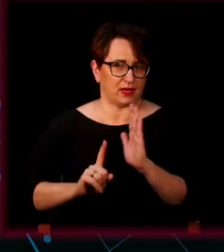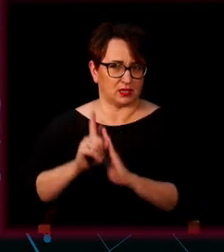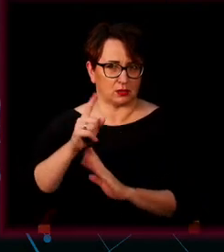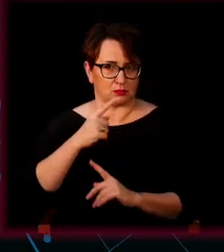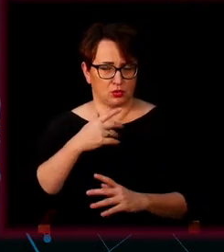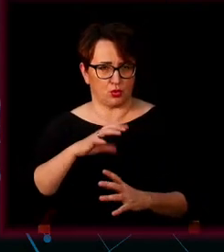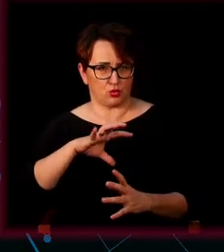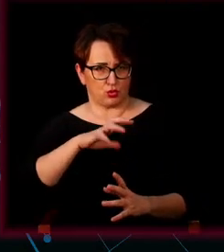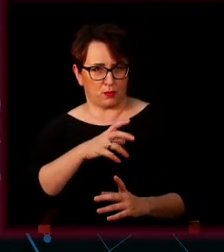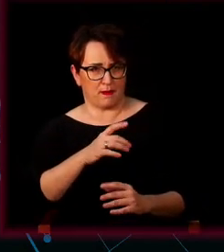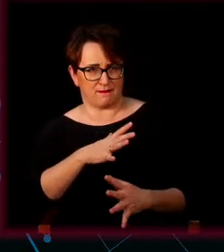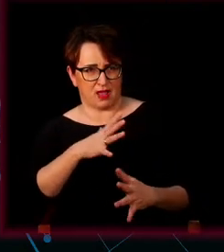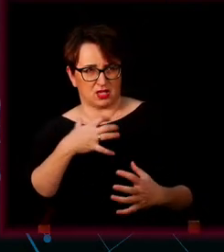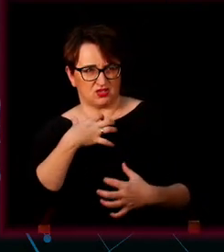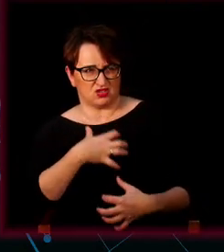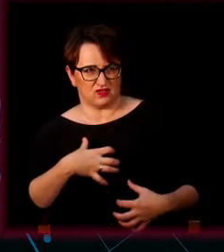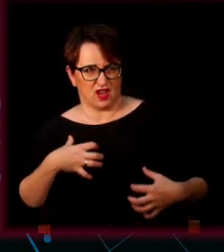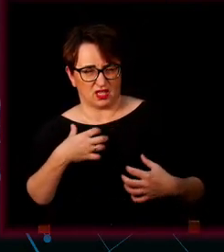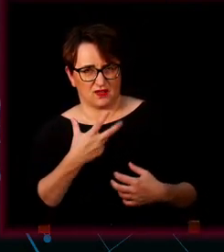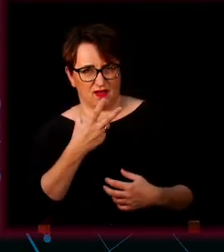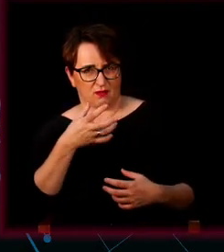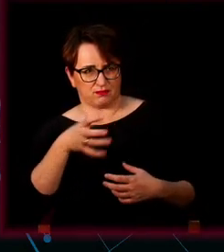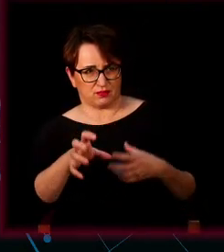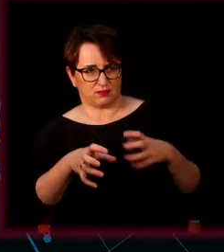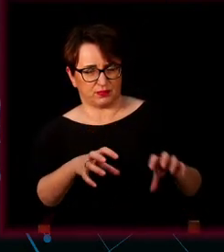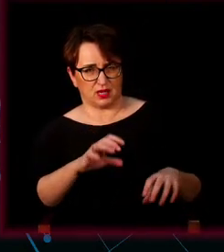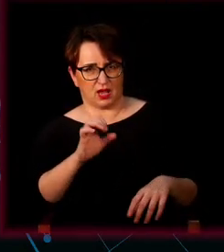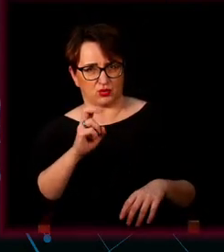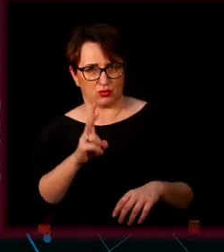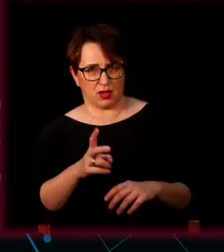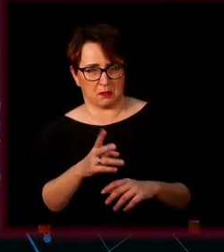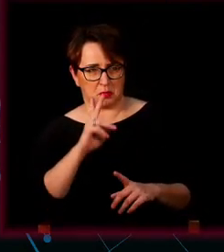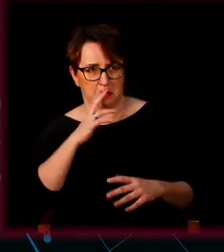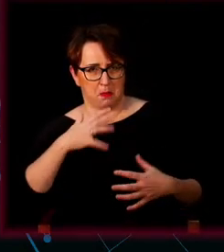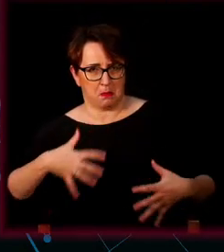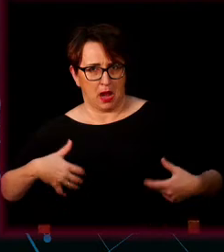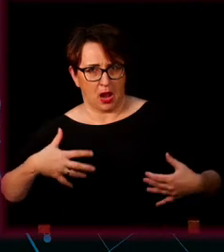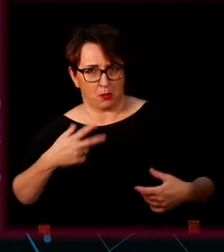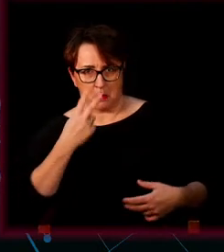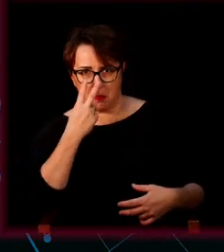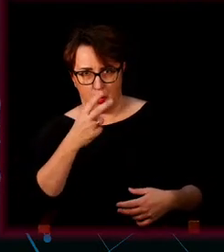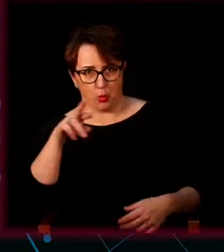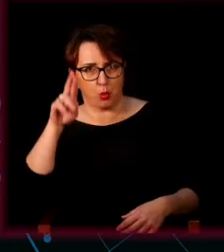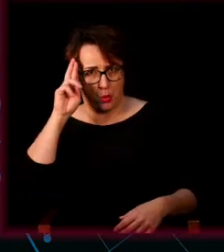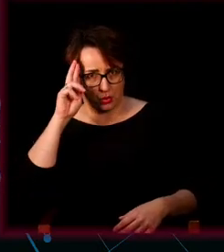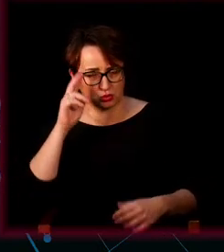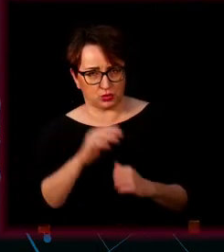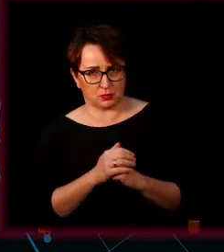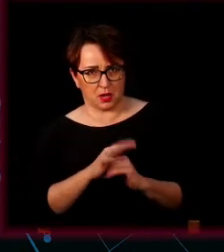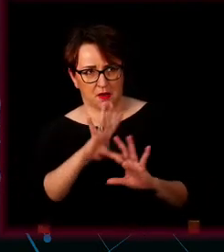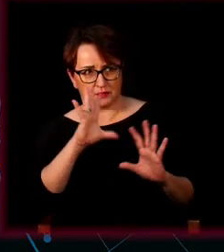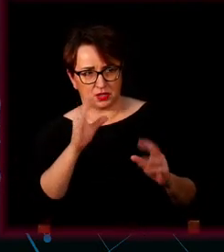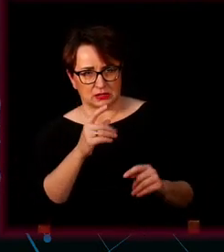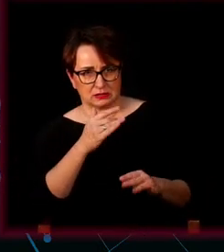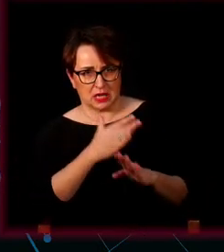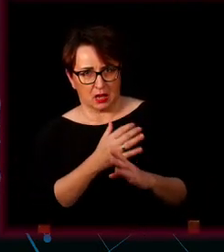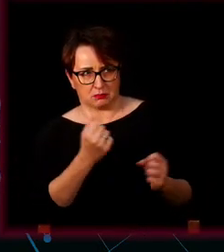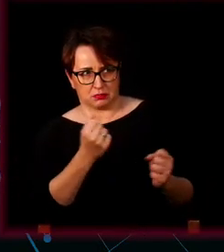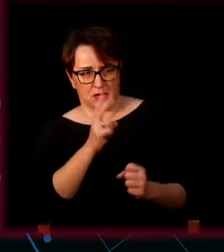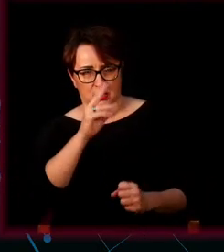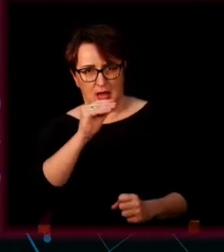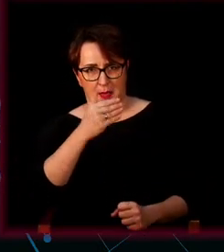grupa wielkich, nieznanych zwierząt, dwóch różnych gatunków. Jak wielkie małpy z rozumnym spojrzeniem. I wszystkie w czasie rój, w